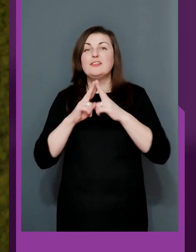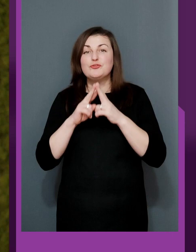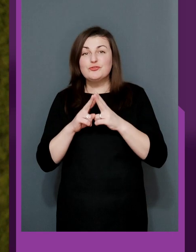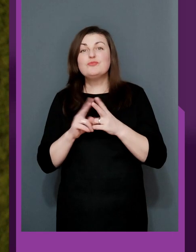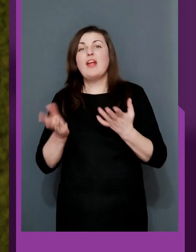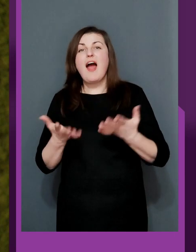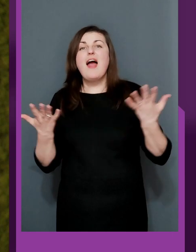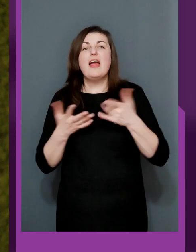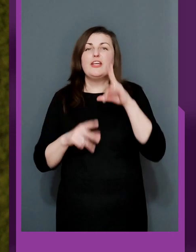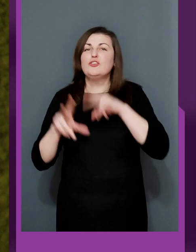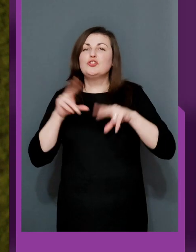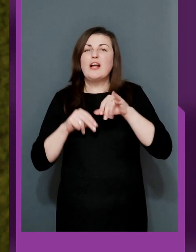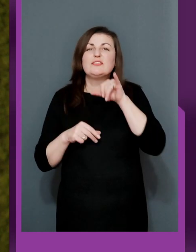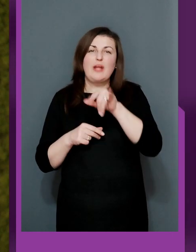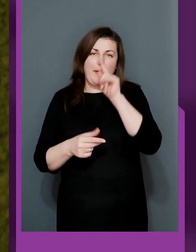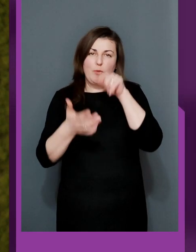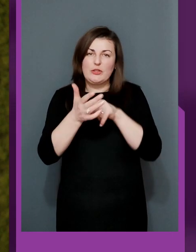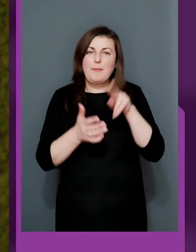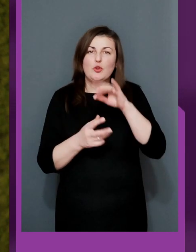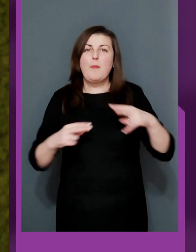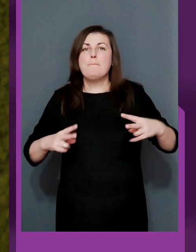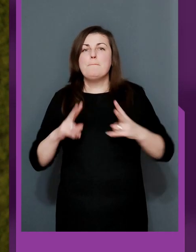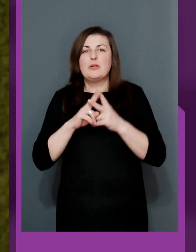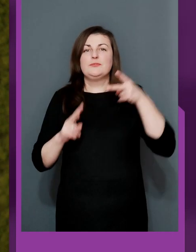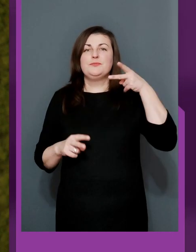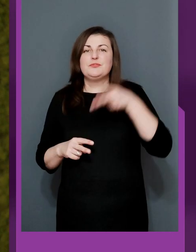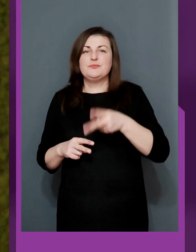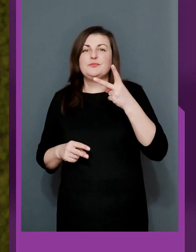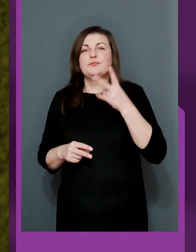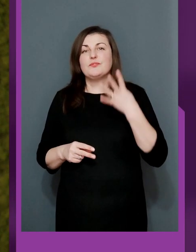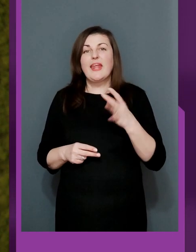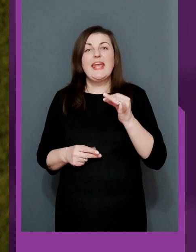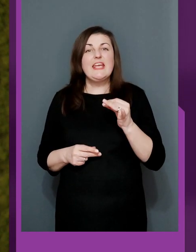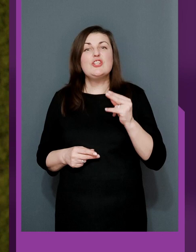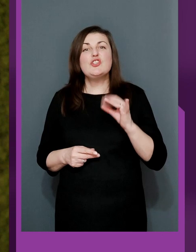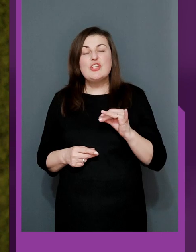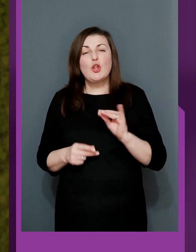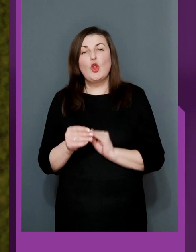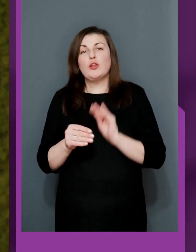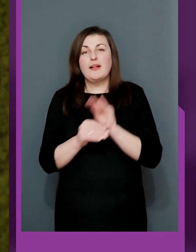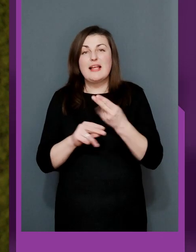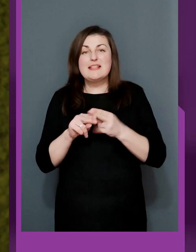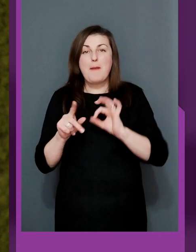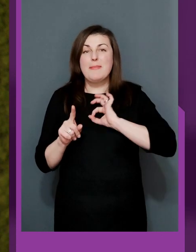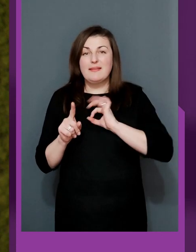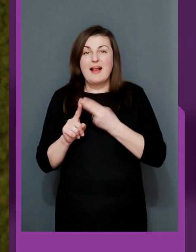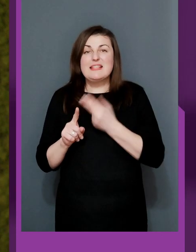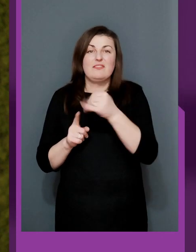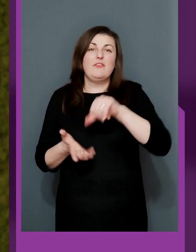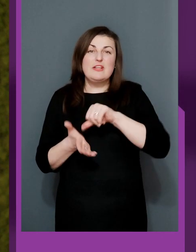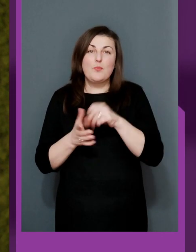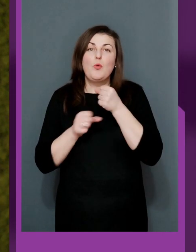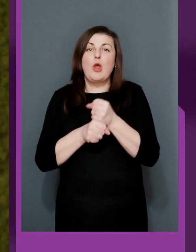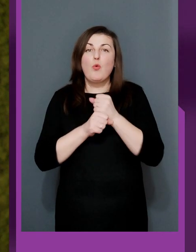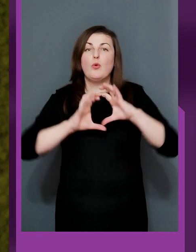Парижі До речі які шанси в тебе потрапити до Парижу 2024 і чи додала ця медаль цей твій